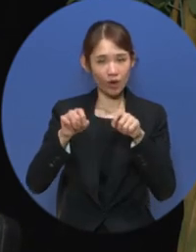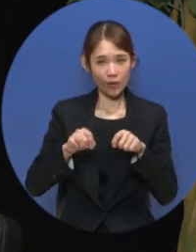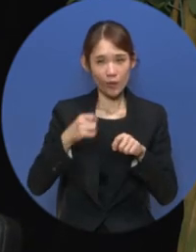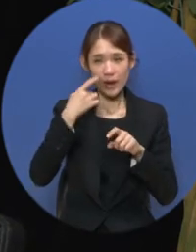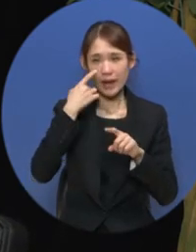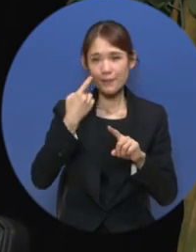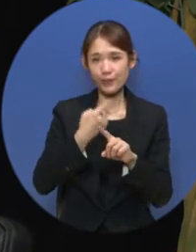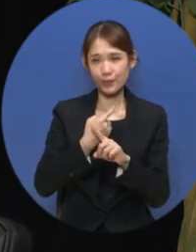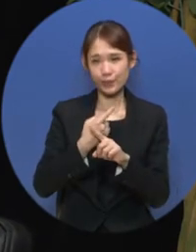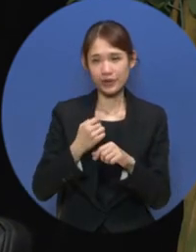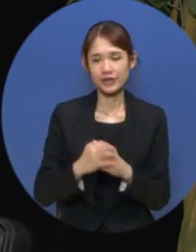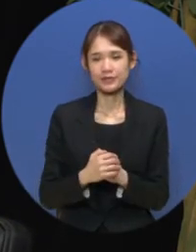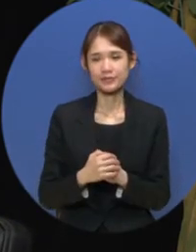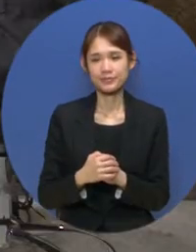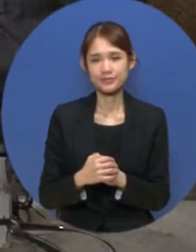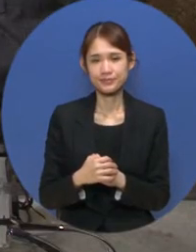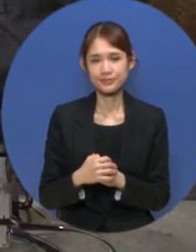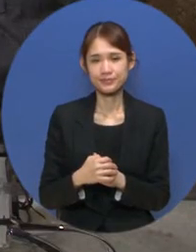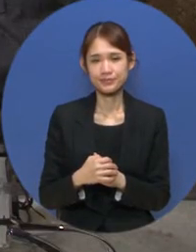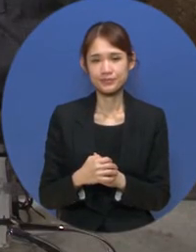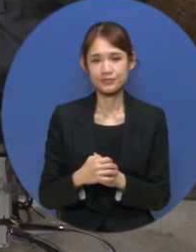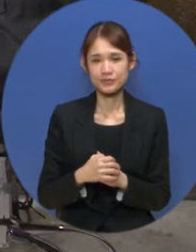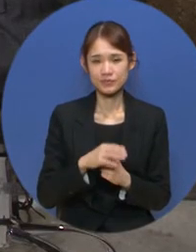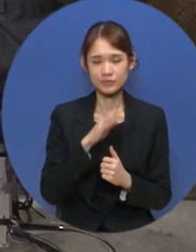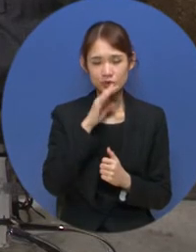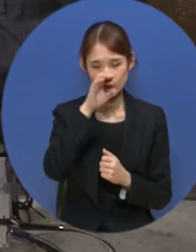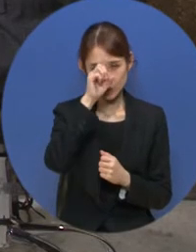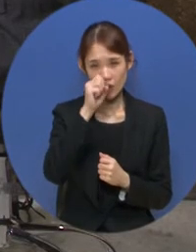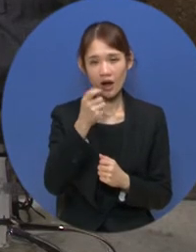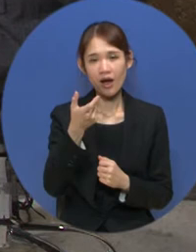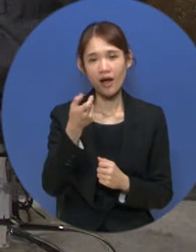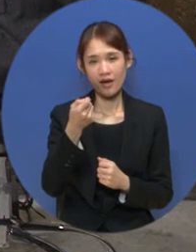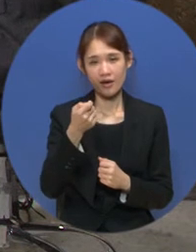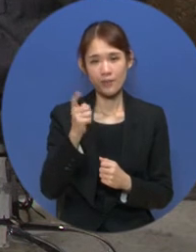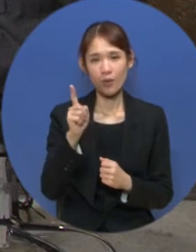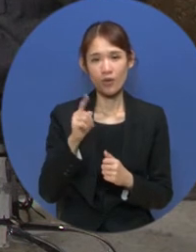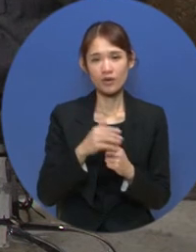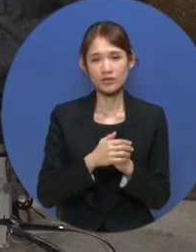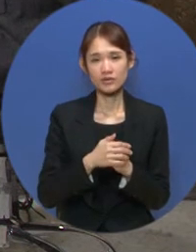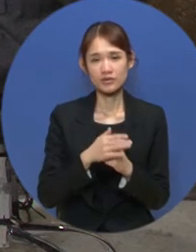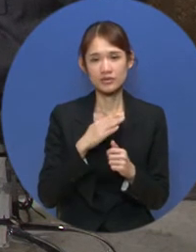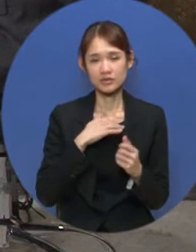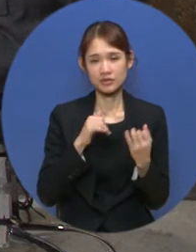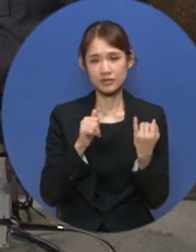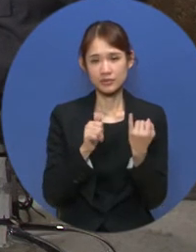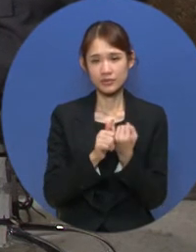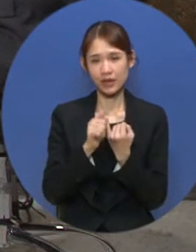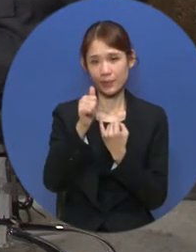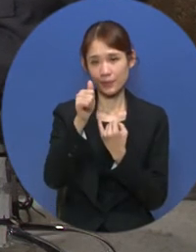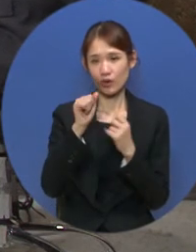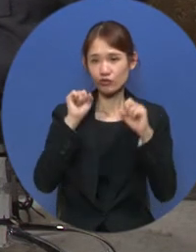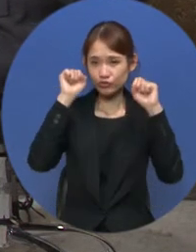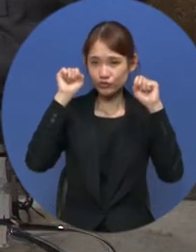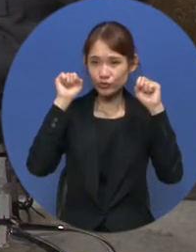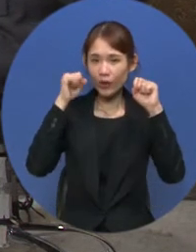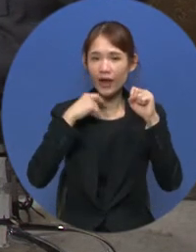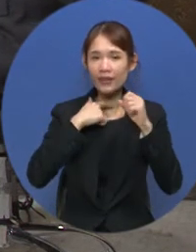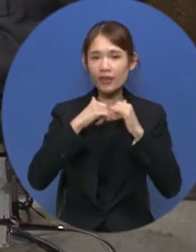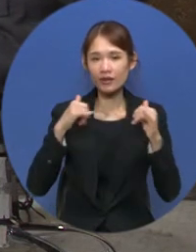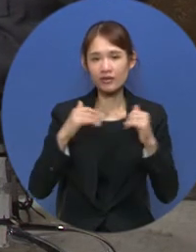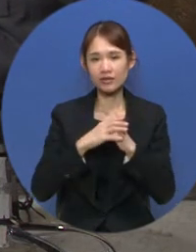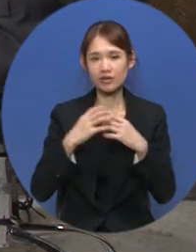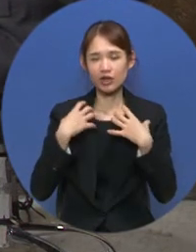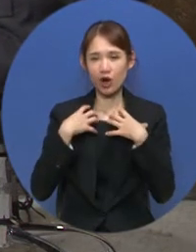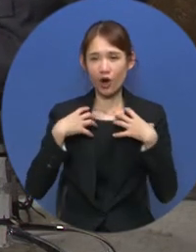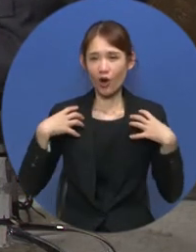있을 것 같다는 생각이 듭니다. 이게 참 좋은 네. 것 같더라고요. 네. 네. 저희 남편도 운동을 했던 사람이라 이제